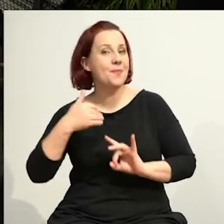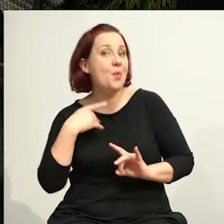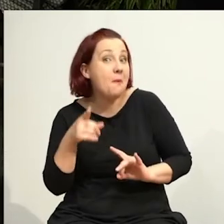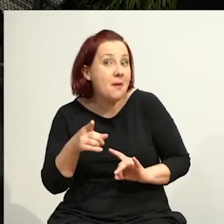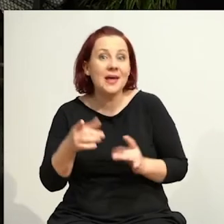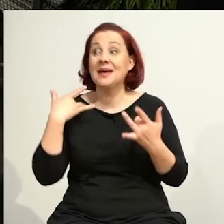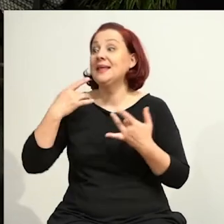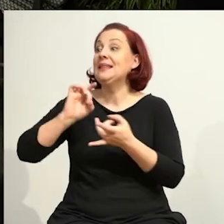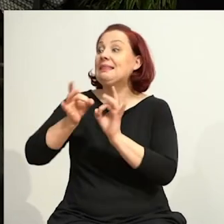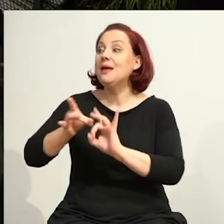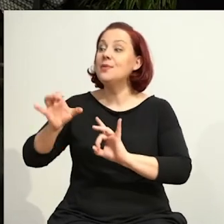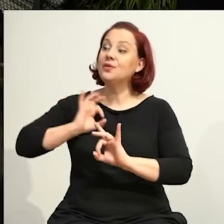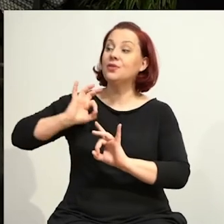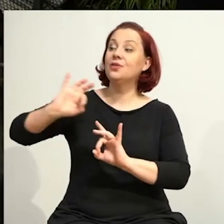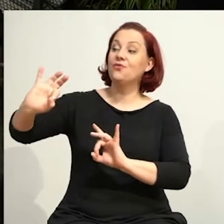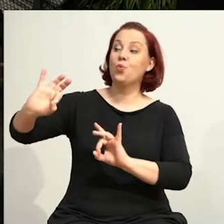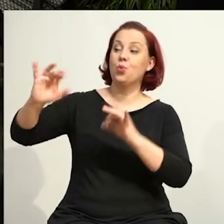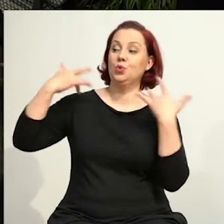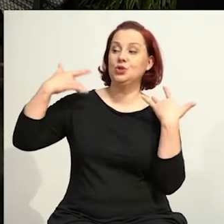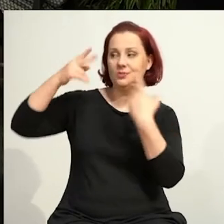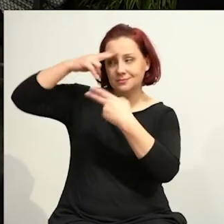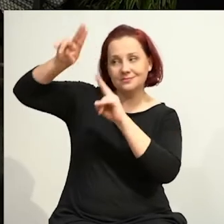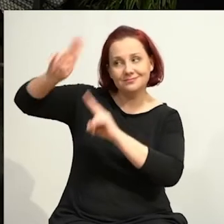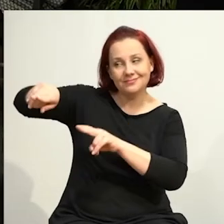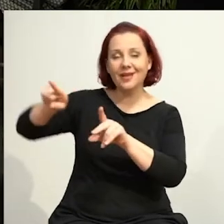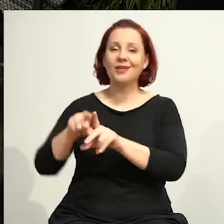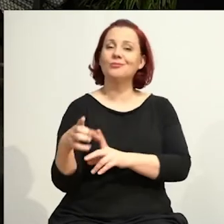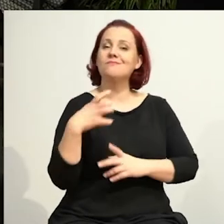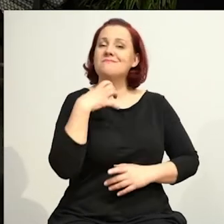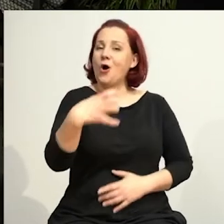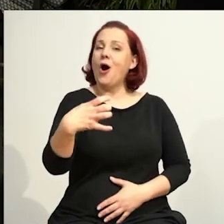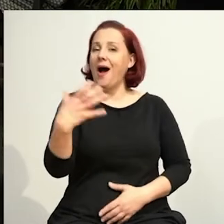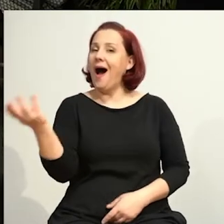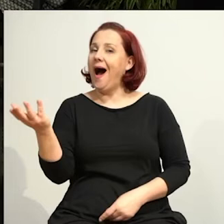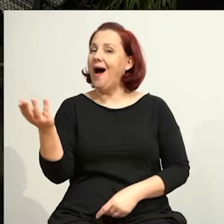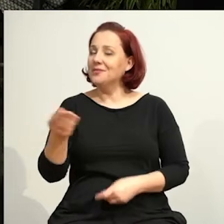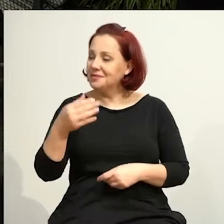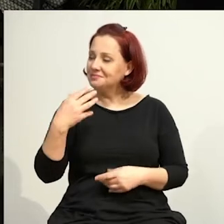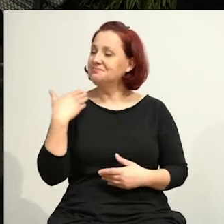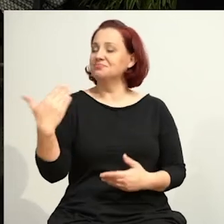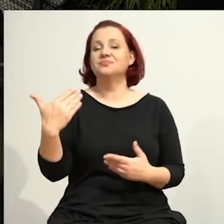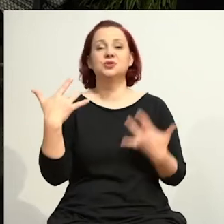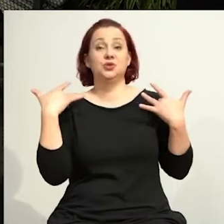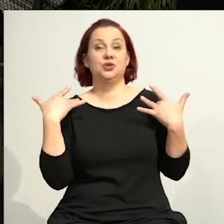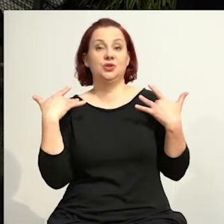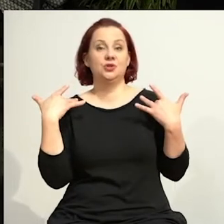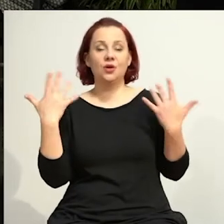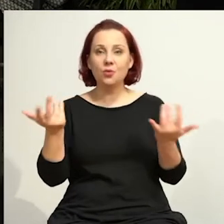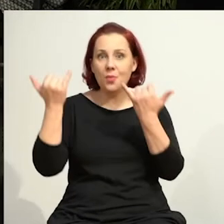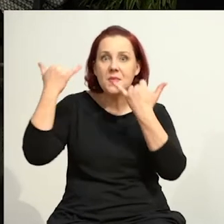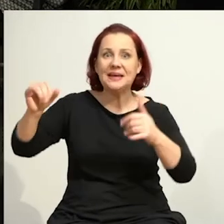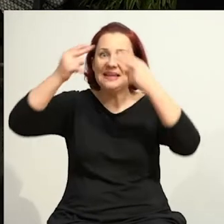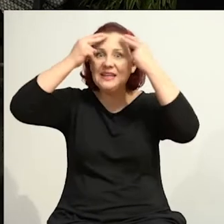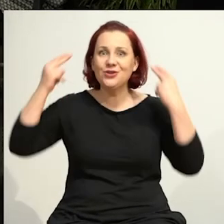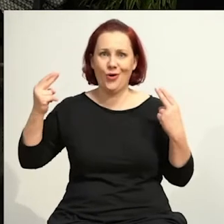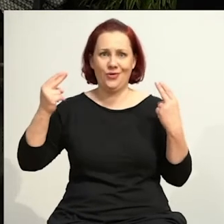za życia uznania i takiej no, finansowej też, finansowego godnego życia, no to by był inny Norwid. To